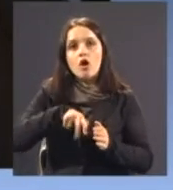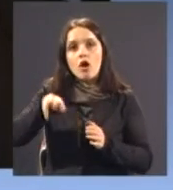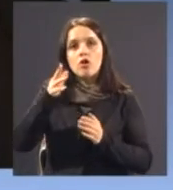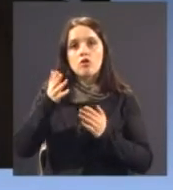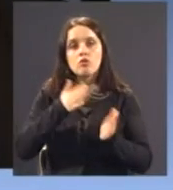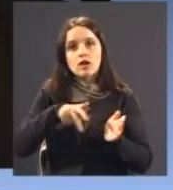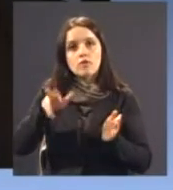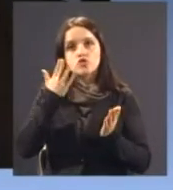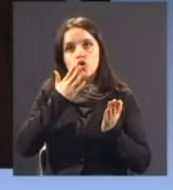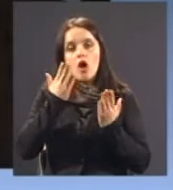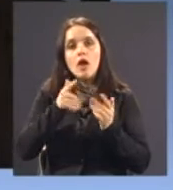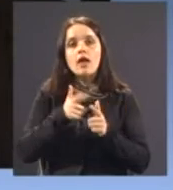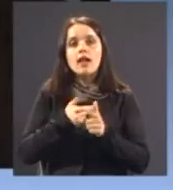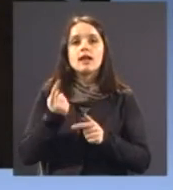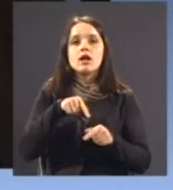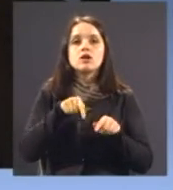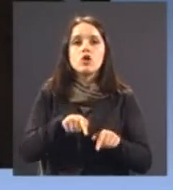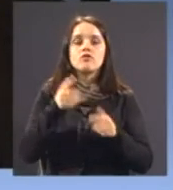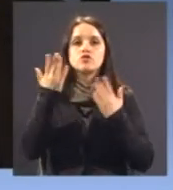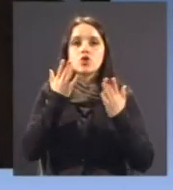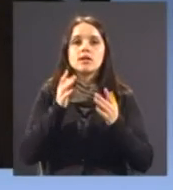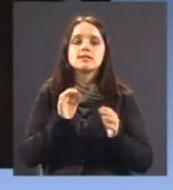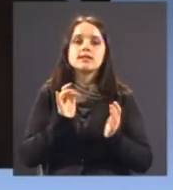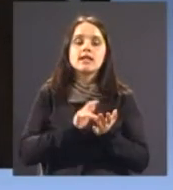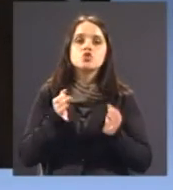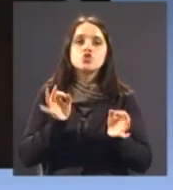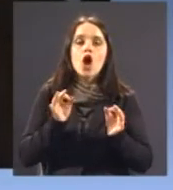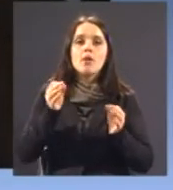škole za srednje stručno obrazovanje, to je sad zajednička